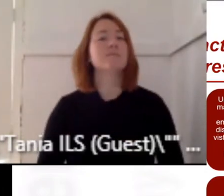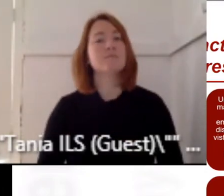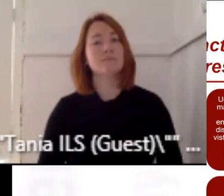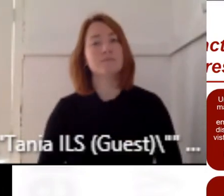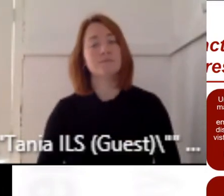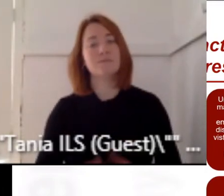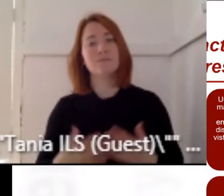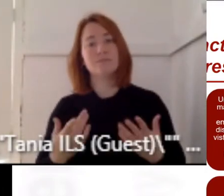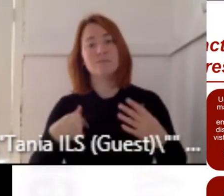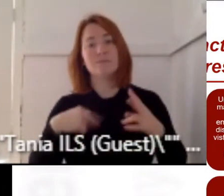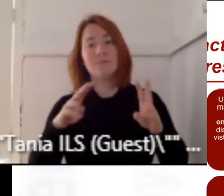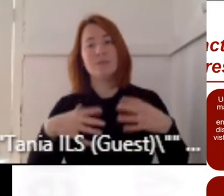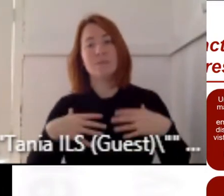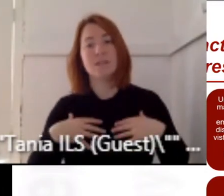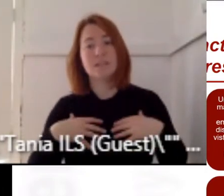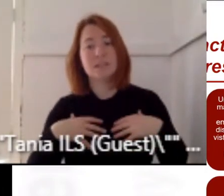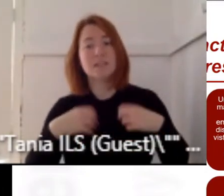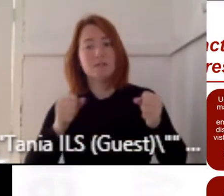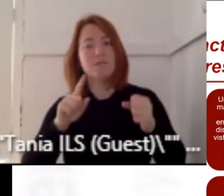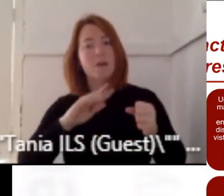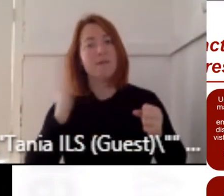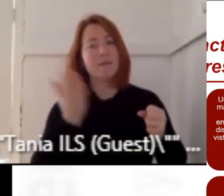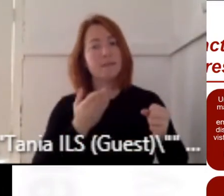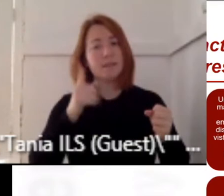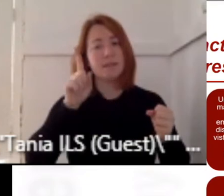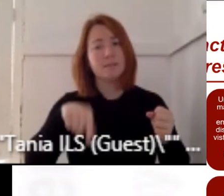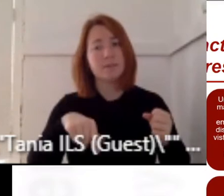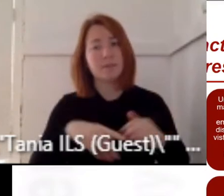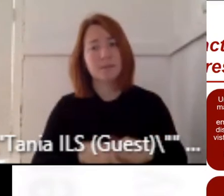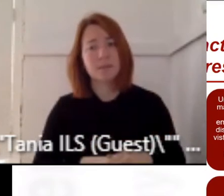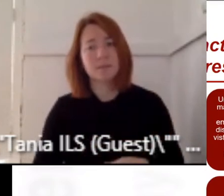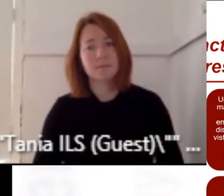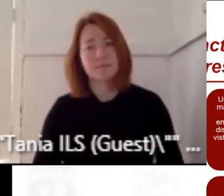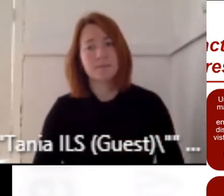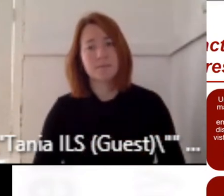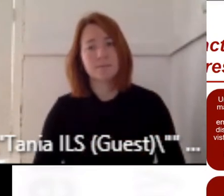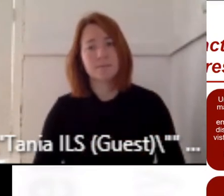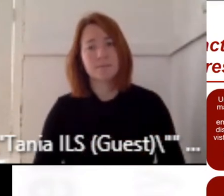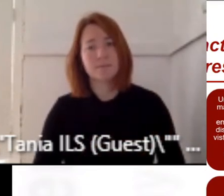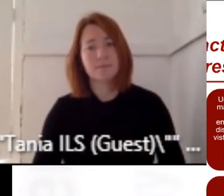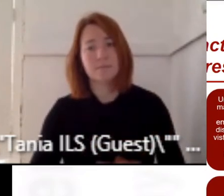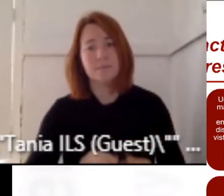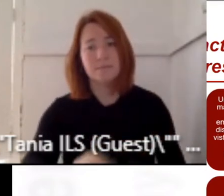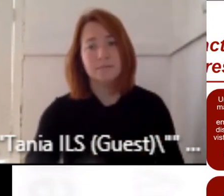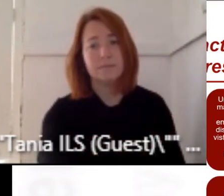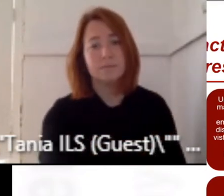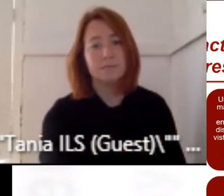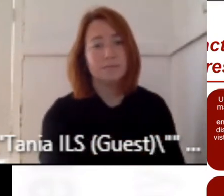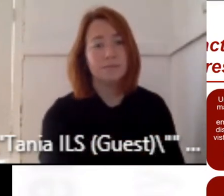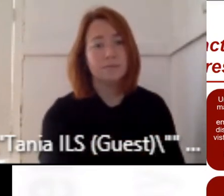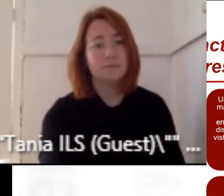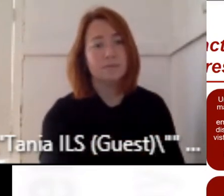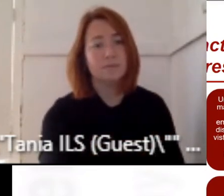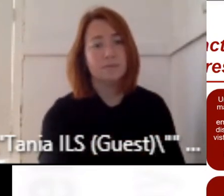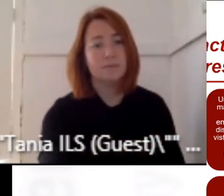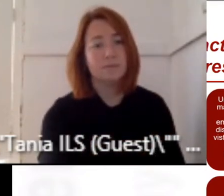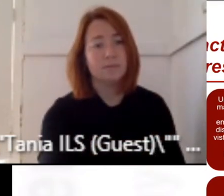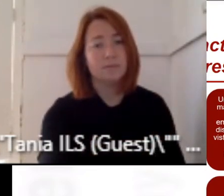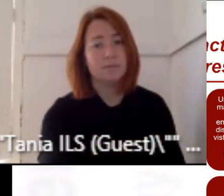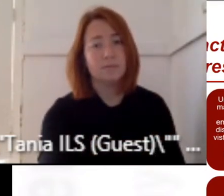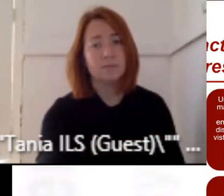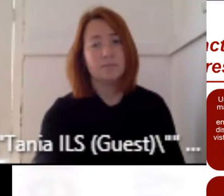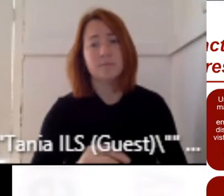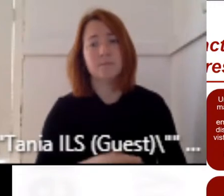de salut, doncs, té un impacte. Per altra banda, un 34% de les persones enquestades afirmen haver consumit ansiolítics i